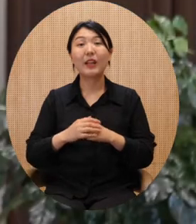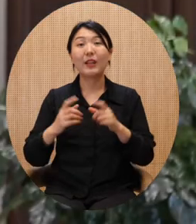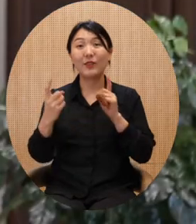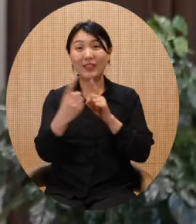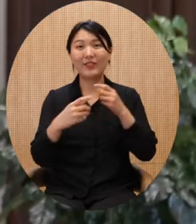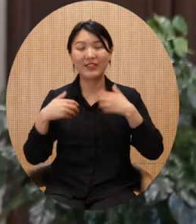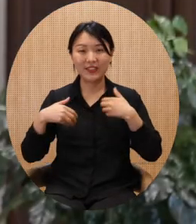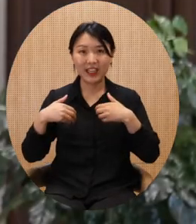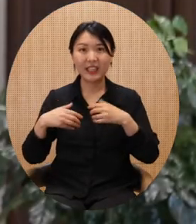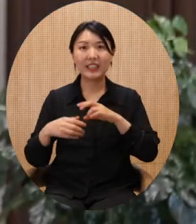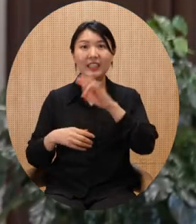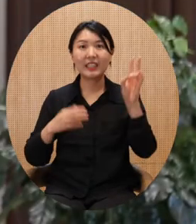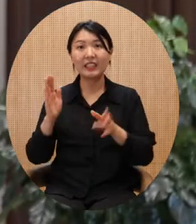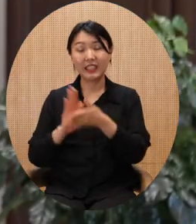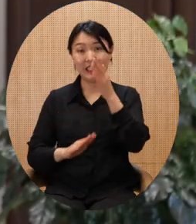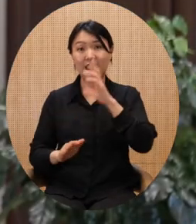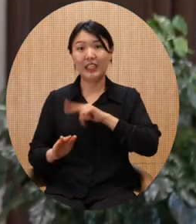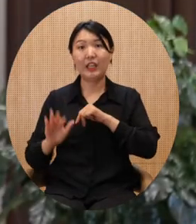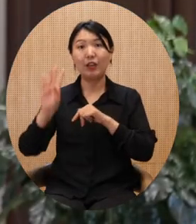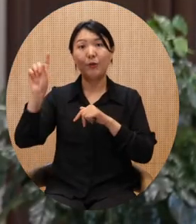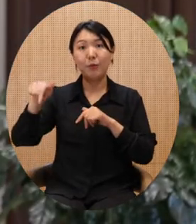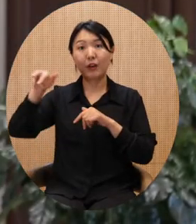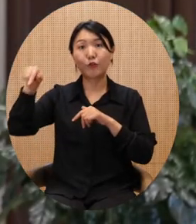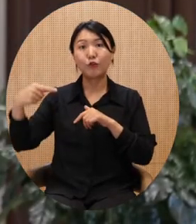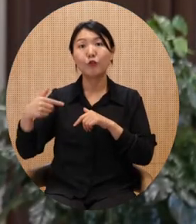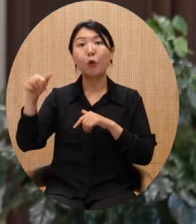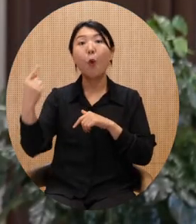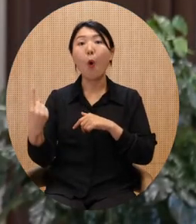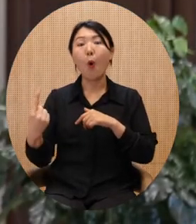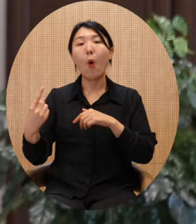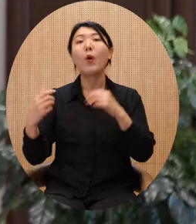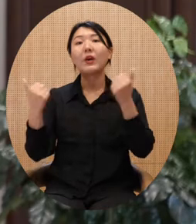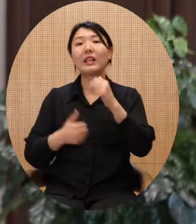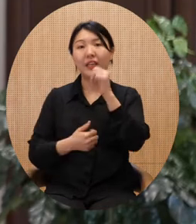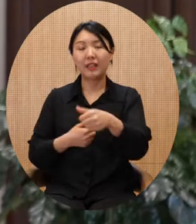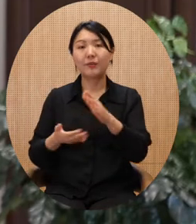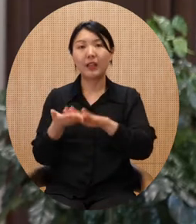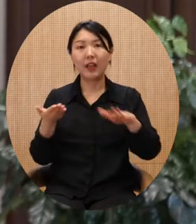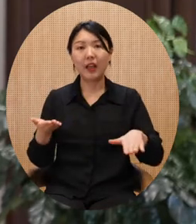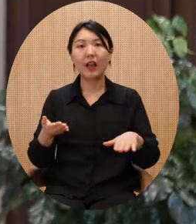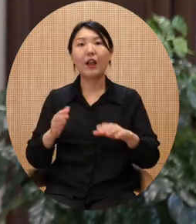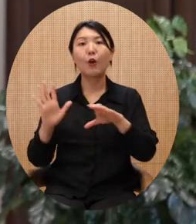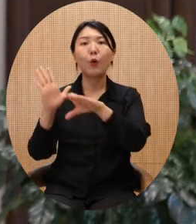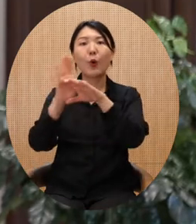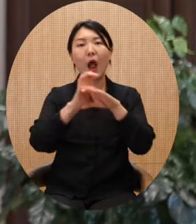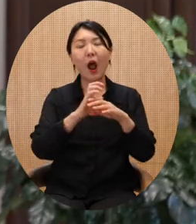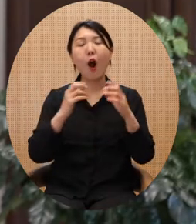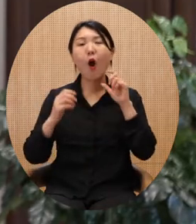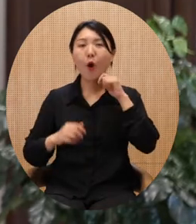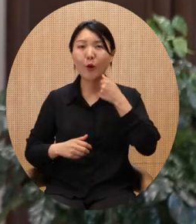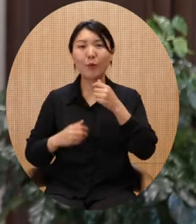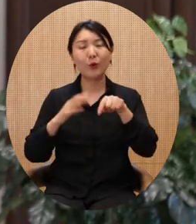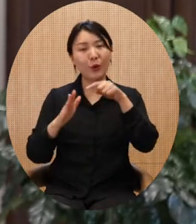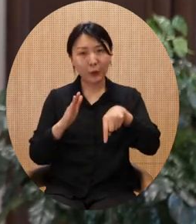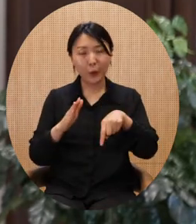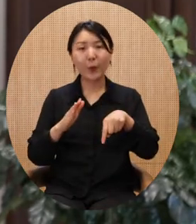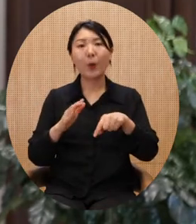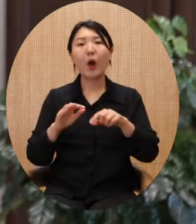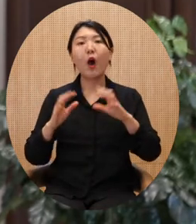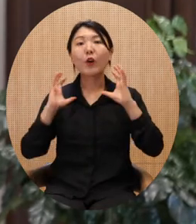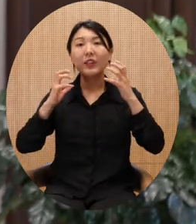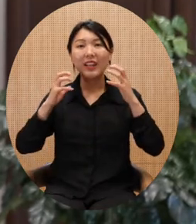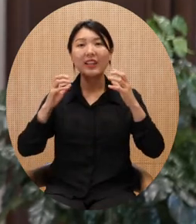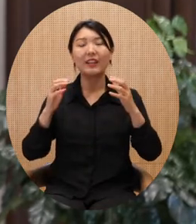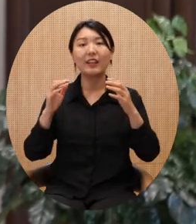반갑습니다. 시흥시의회 박춘호 의장입니다. 코로나19의 어려움 속에서도